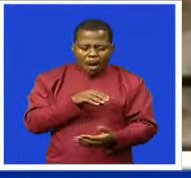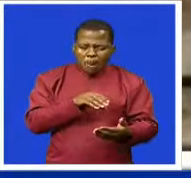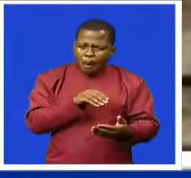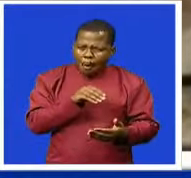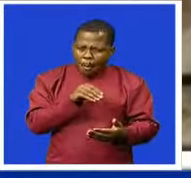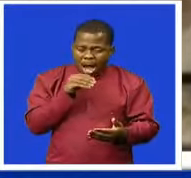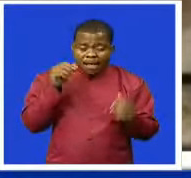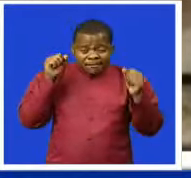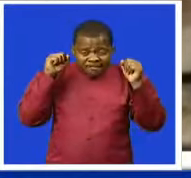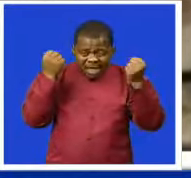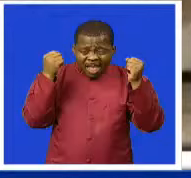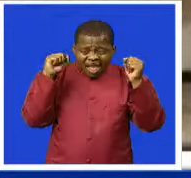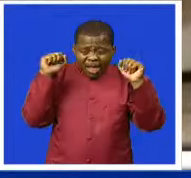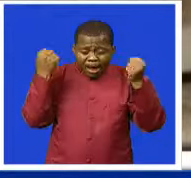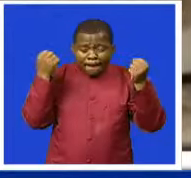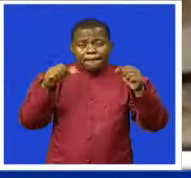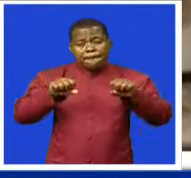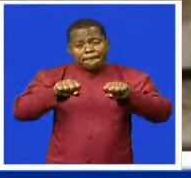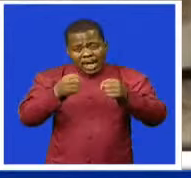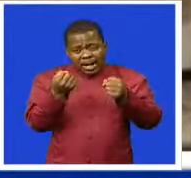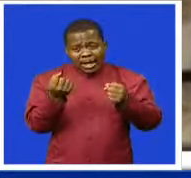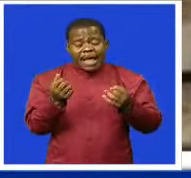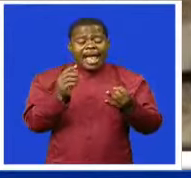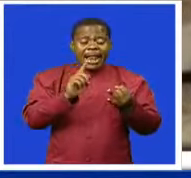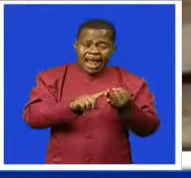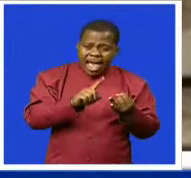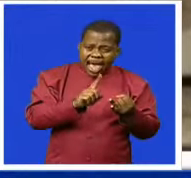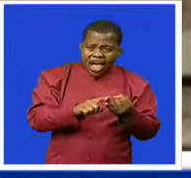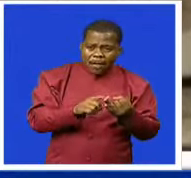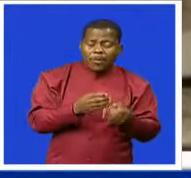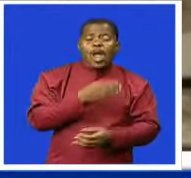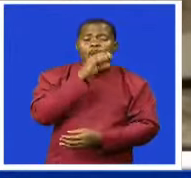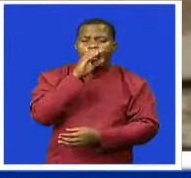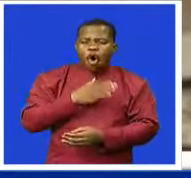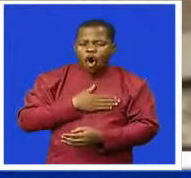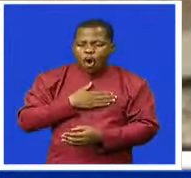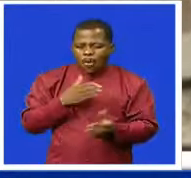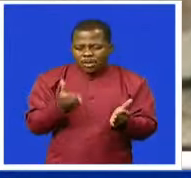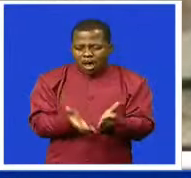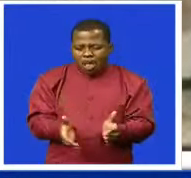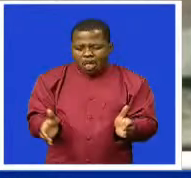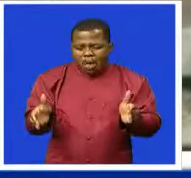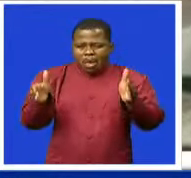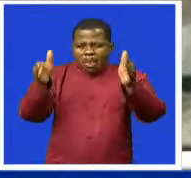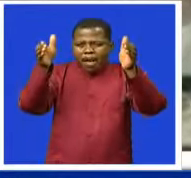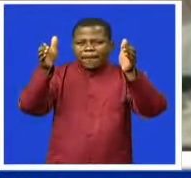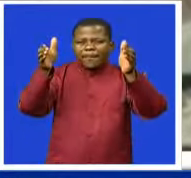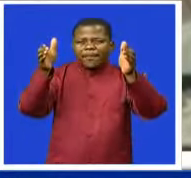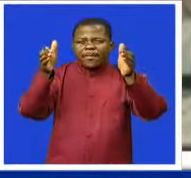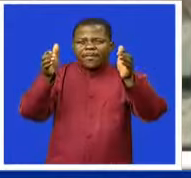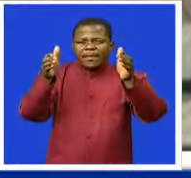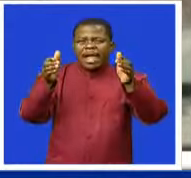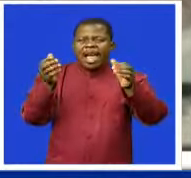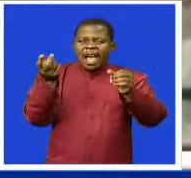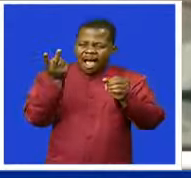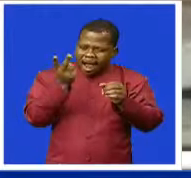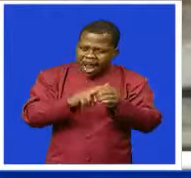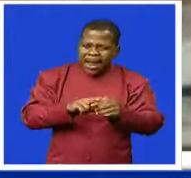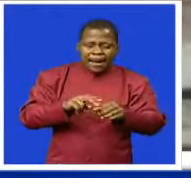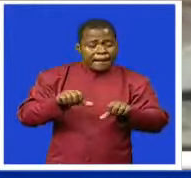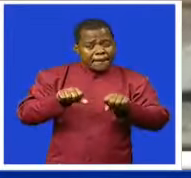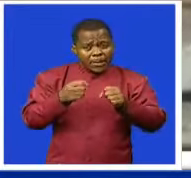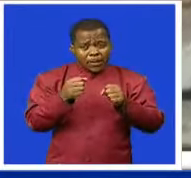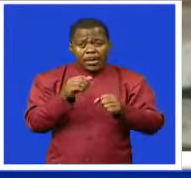lithange lela kutsela khona laManti. Kepha ke sisombululo sibe naso lesithi lamhla njengoba ngemsombuluko